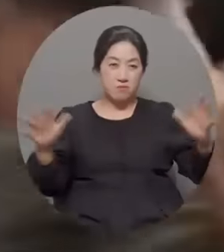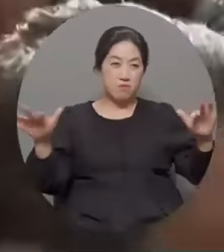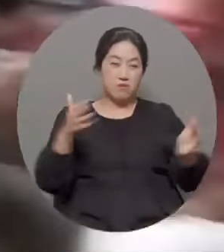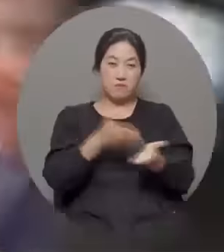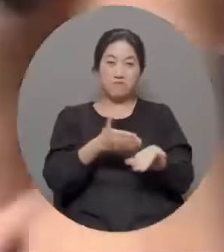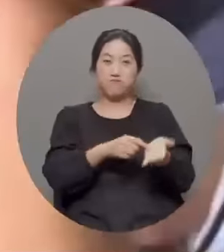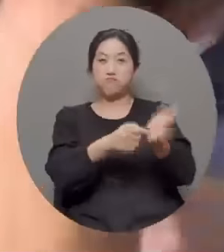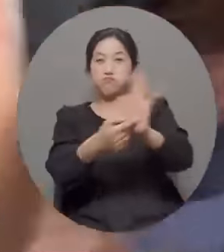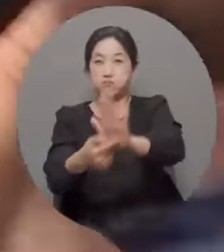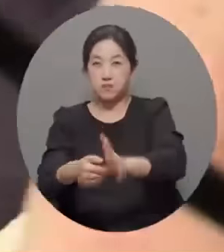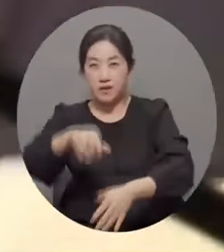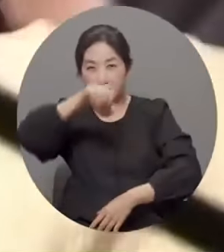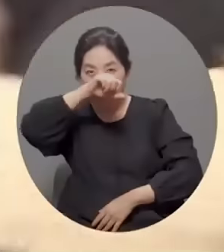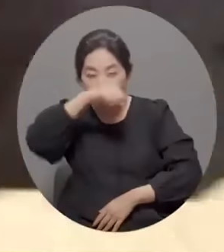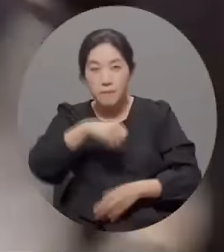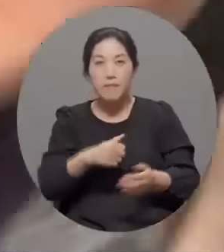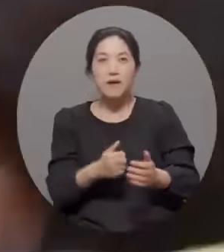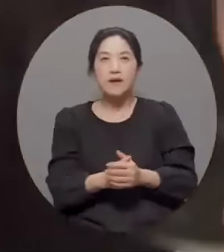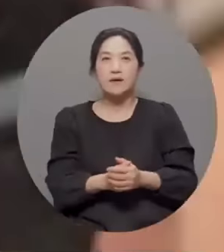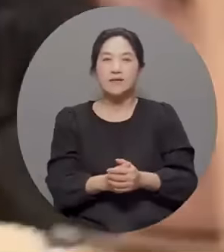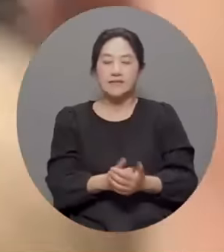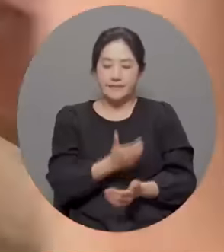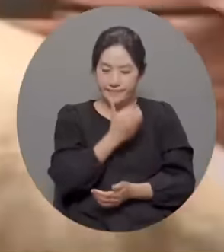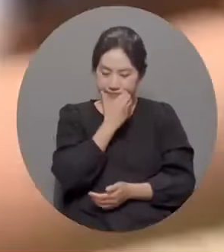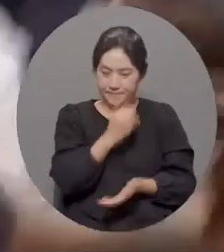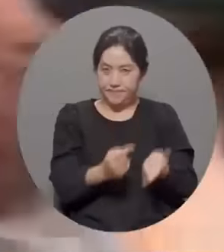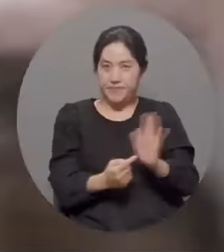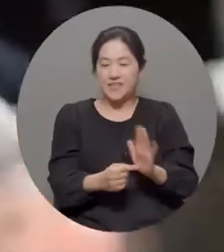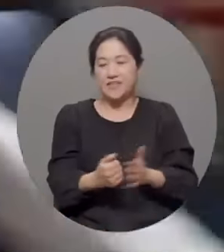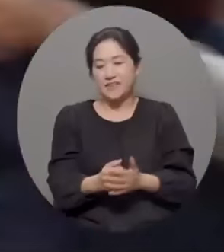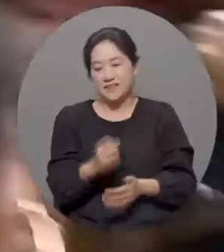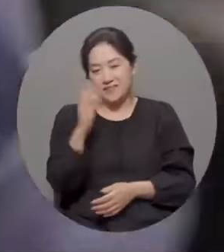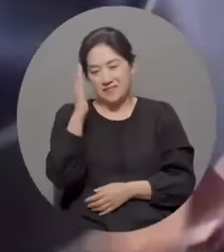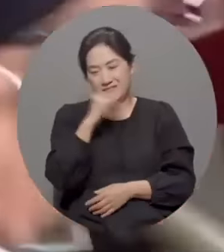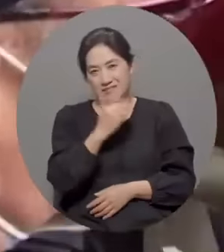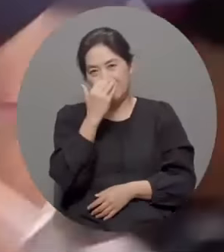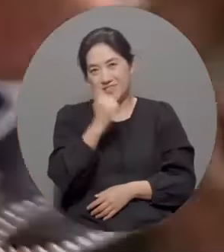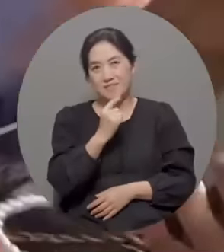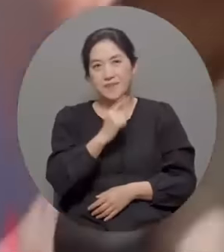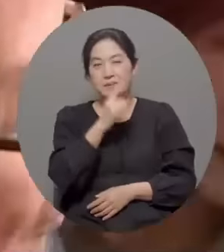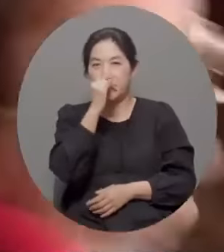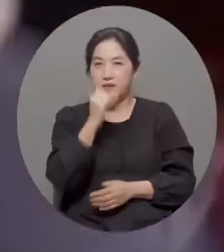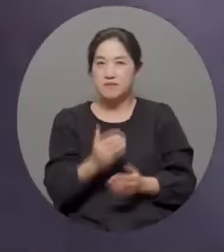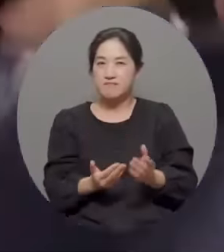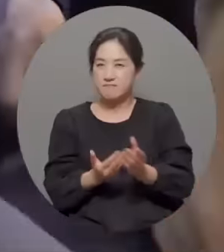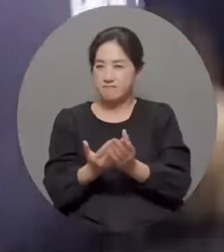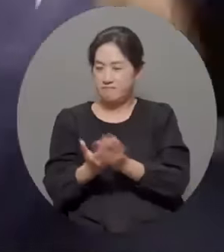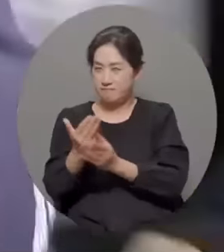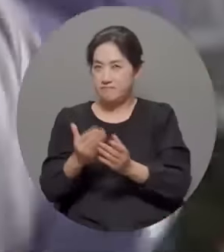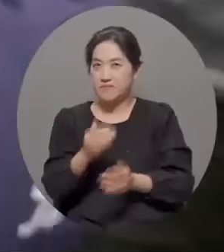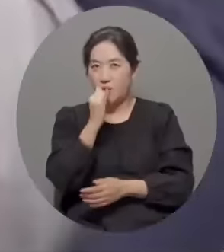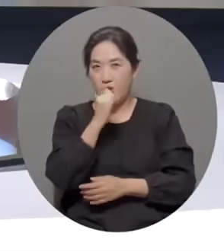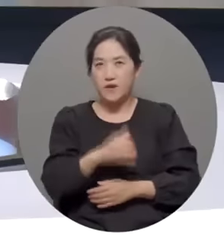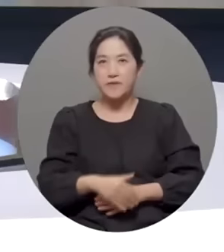보도되자 대만에서는 치부를 드러냈다는 자주적인 목소리가 나옵니다. MBC 뉴스 유경입니다.